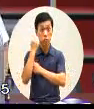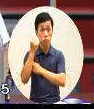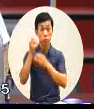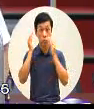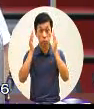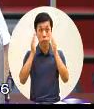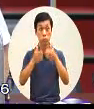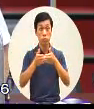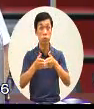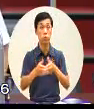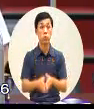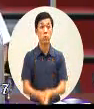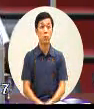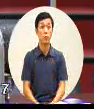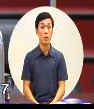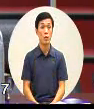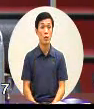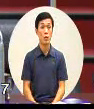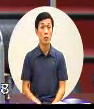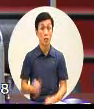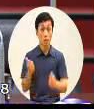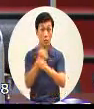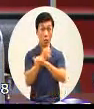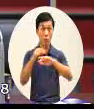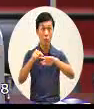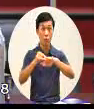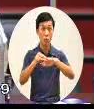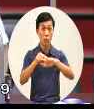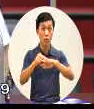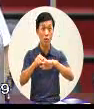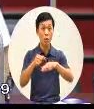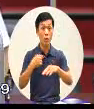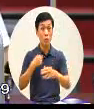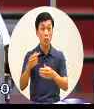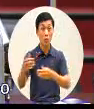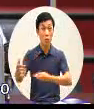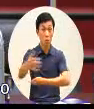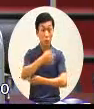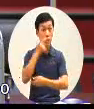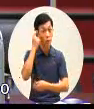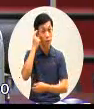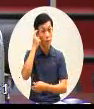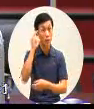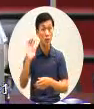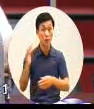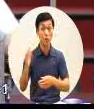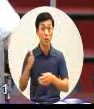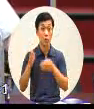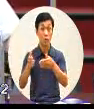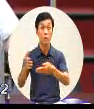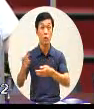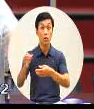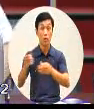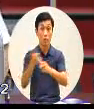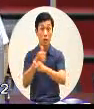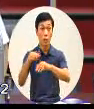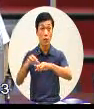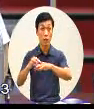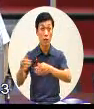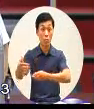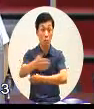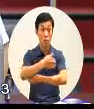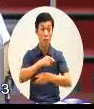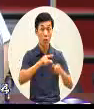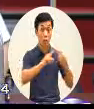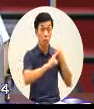拢也是好事。代金我们也是想收啊，但收要收得有法律的依